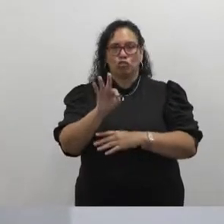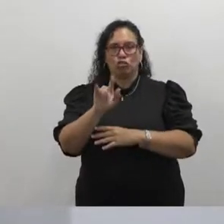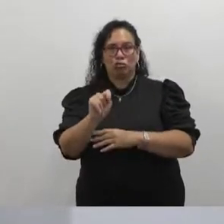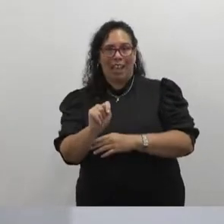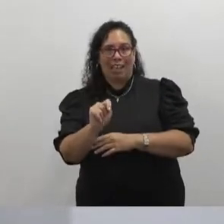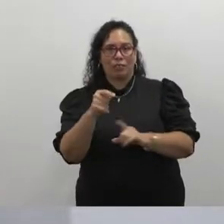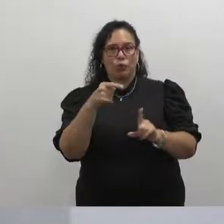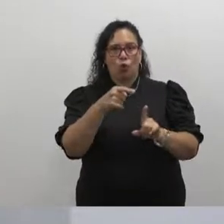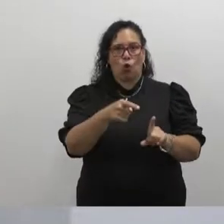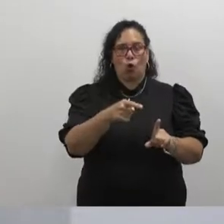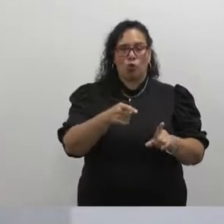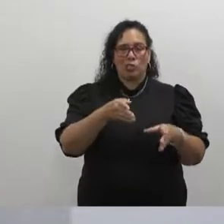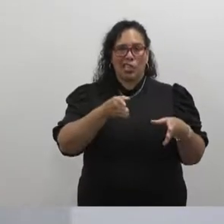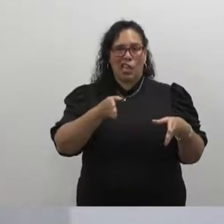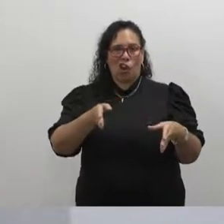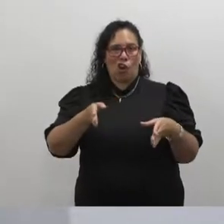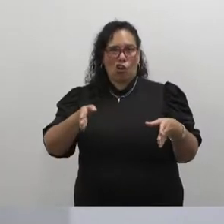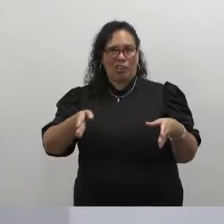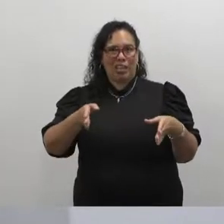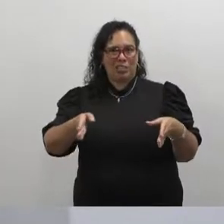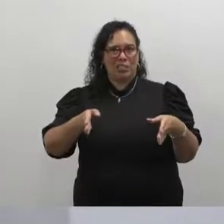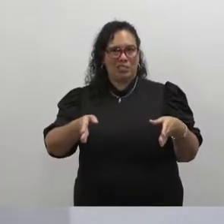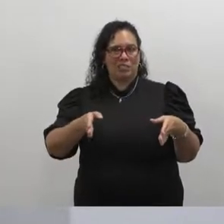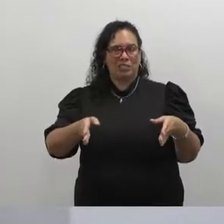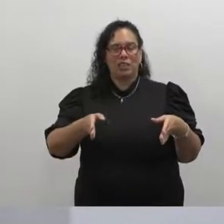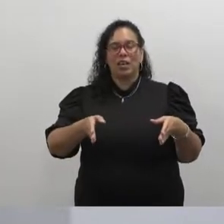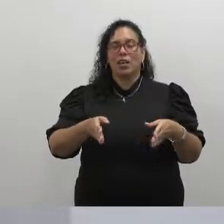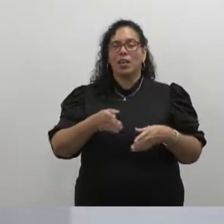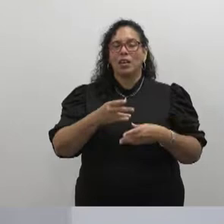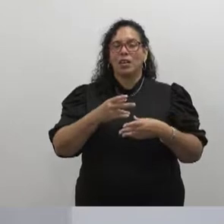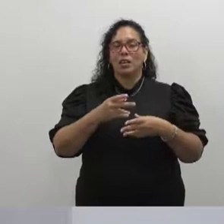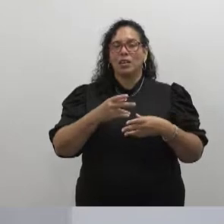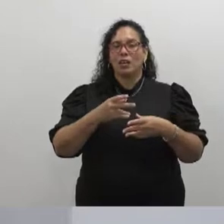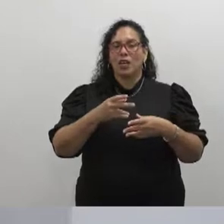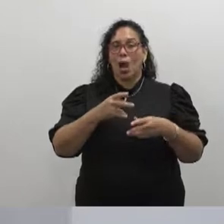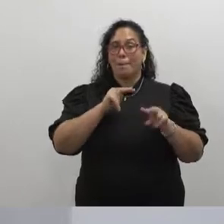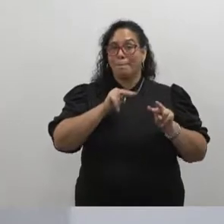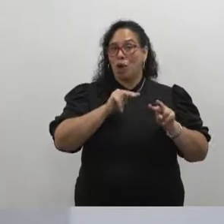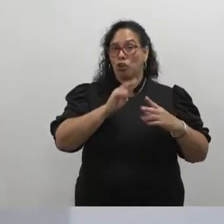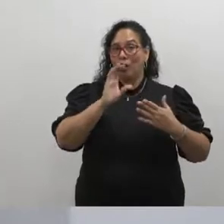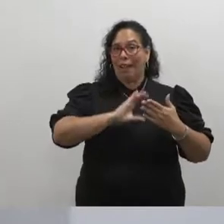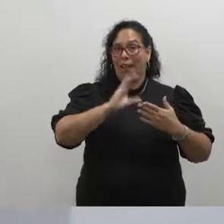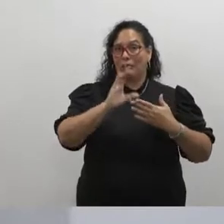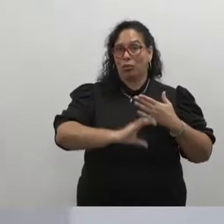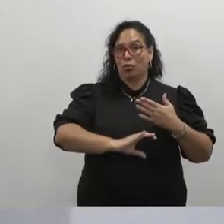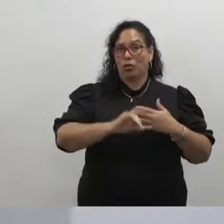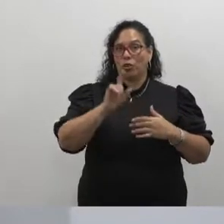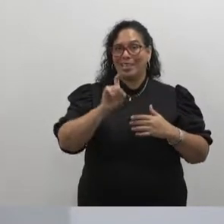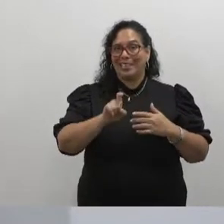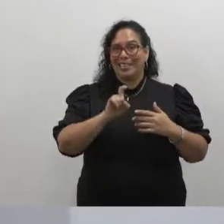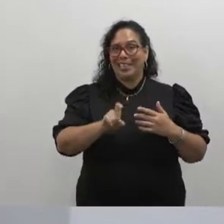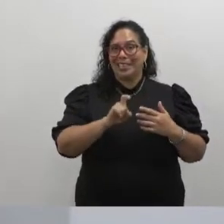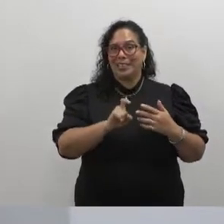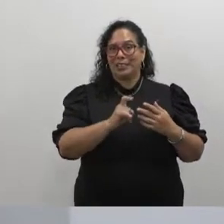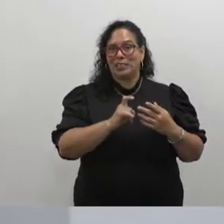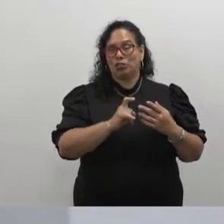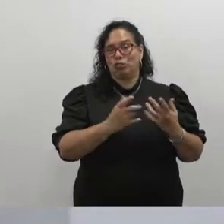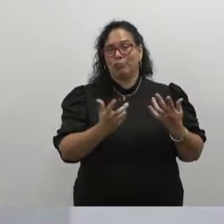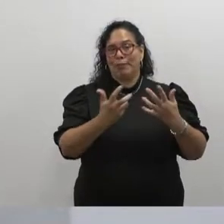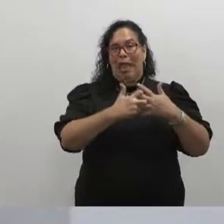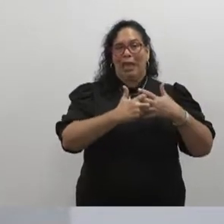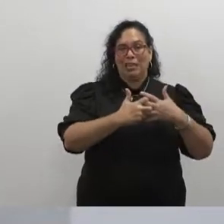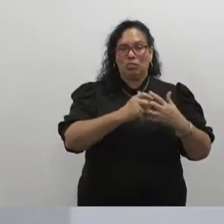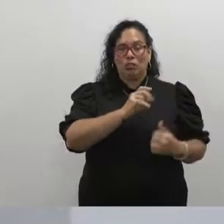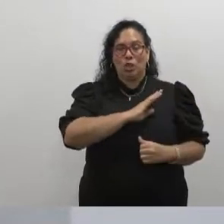năm từ một cái nè năm ở lại dương phong ở trip luôn mình pi cả lòng dễ đầm bay trip nết mờ đầm bay thưa mấy